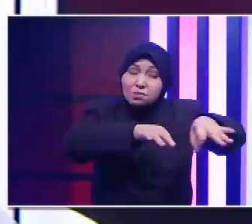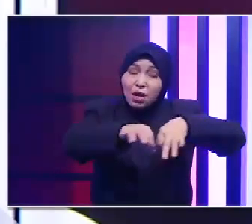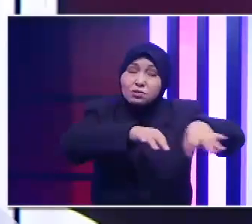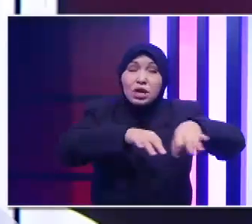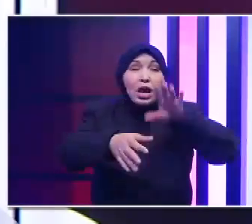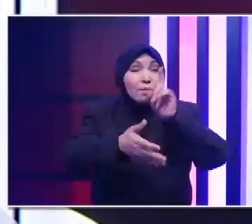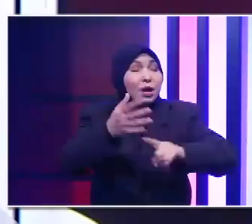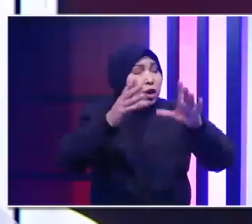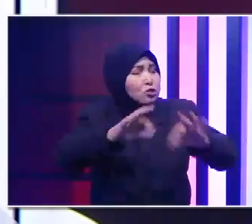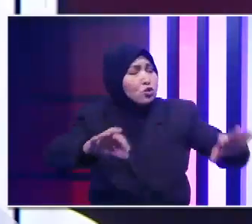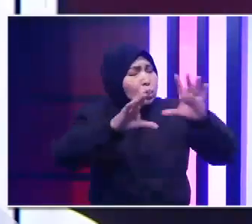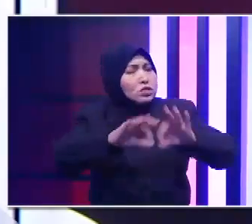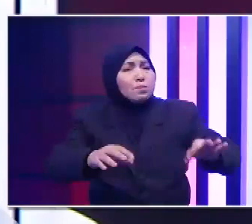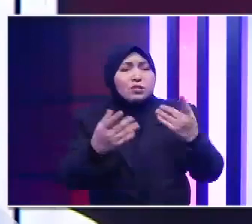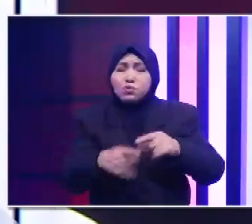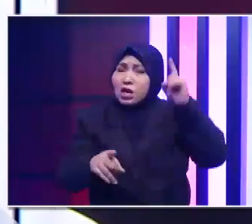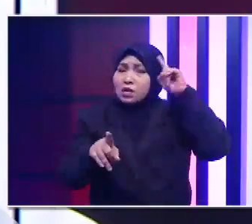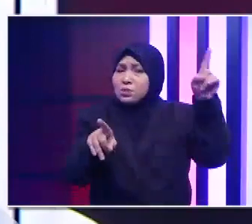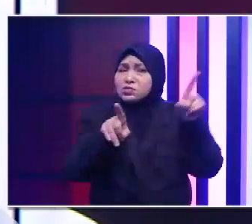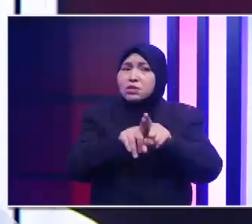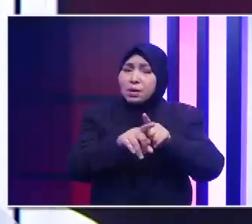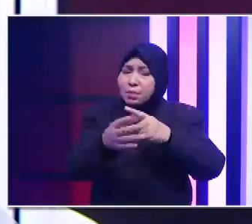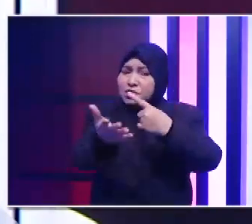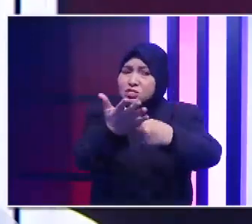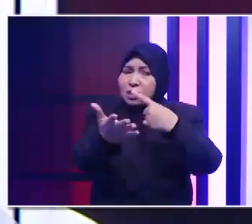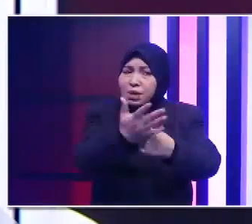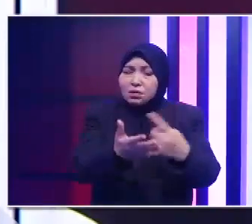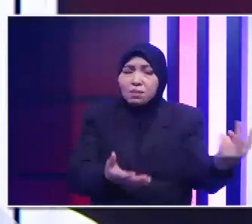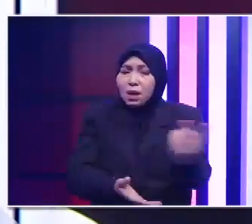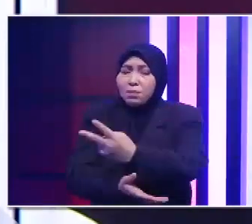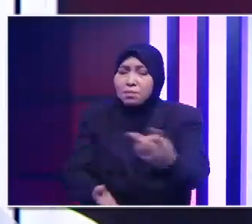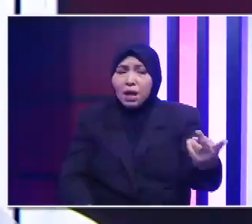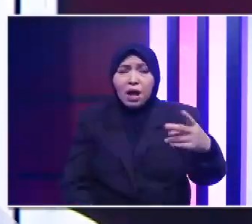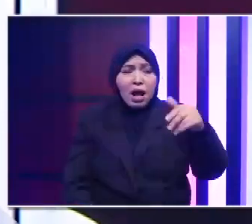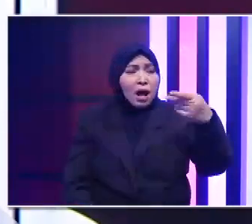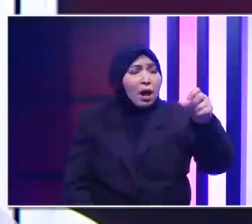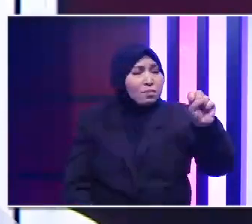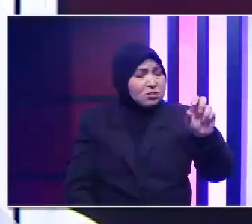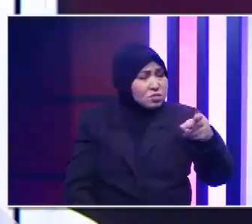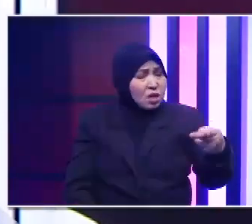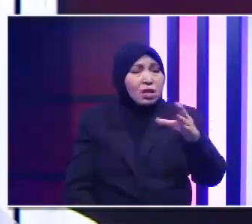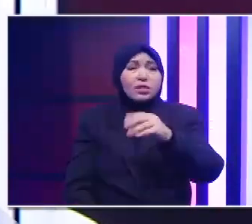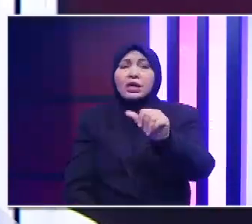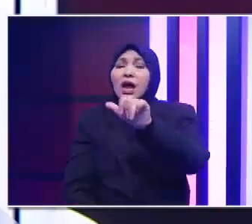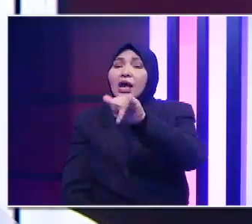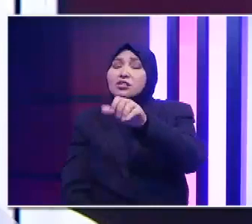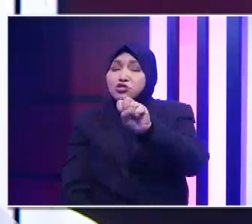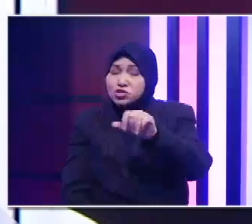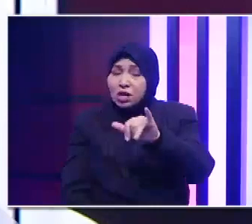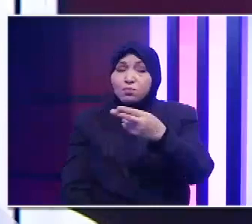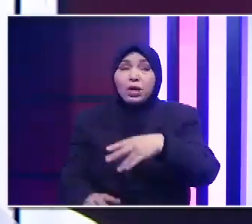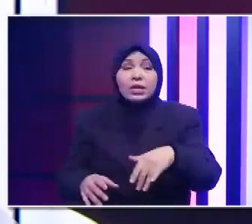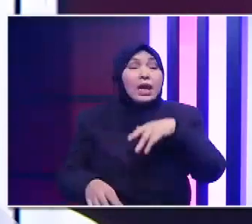semuanya yang telah dipersetujui ataupun dibincangkan antara hapsah dan Aisyah satu pekarya osoba ialah